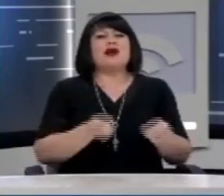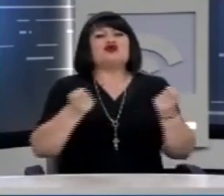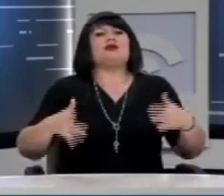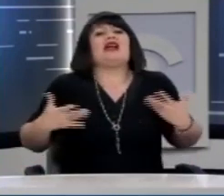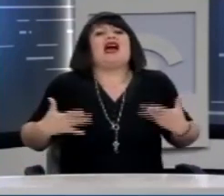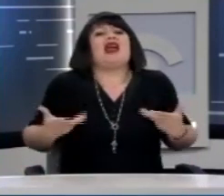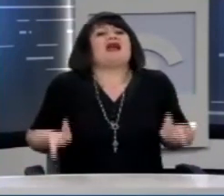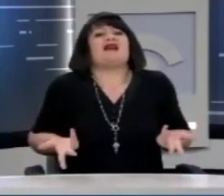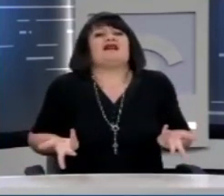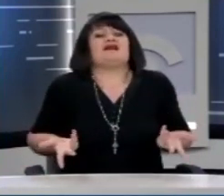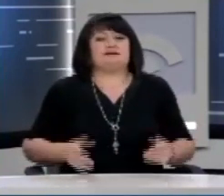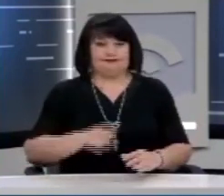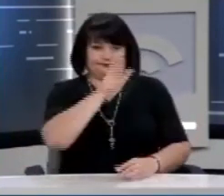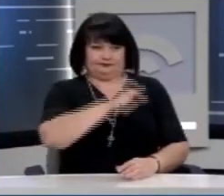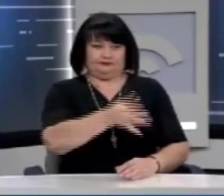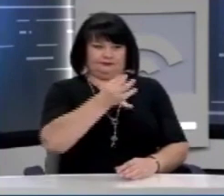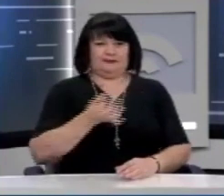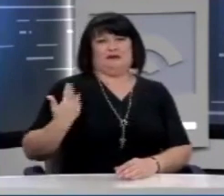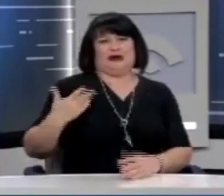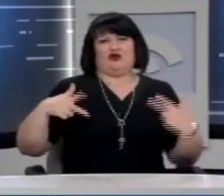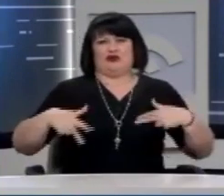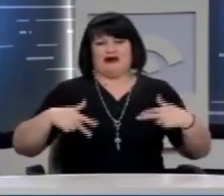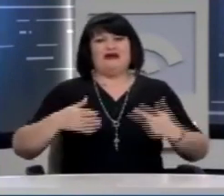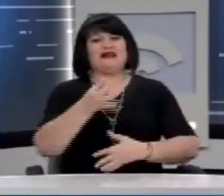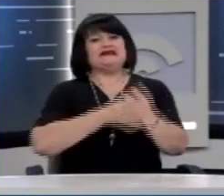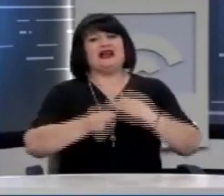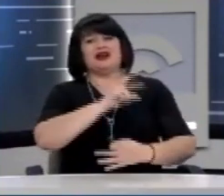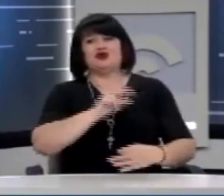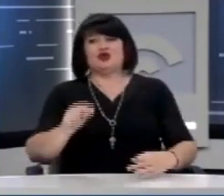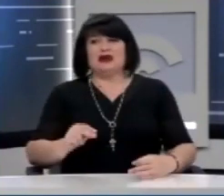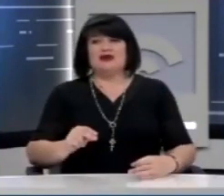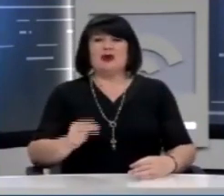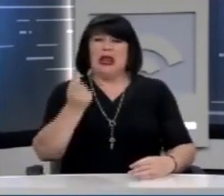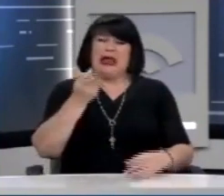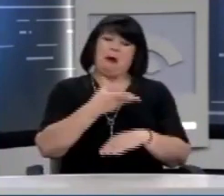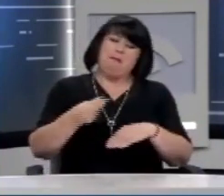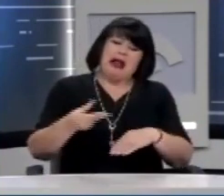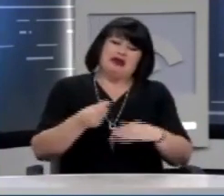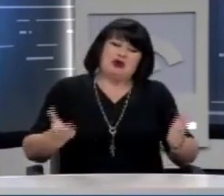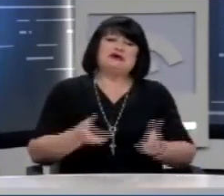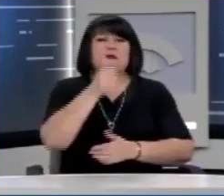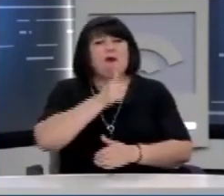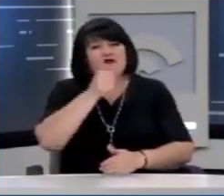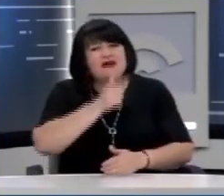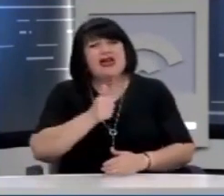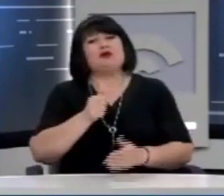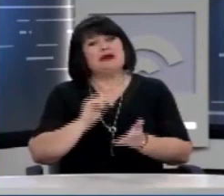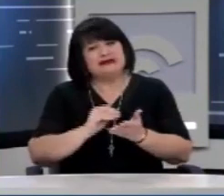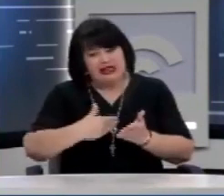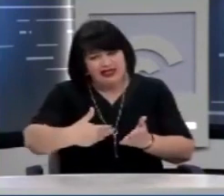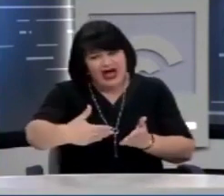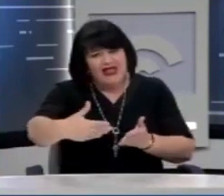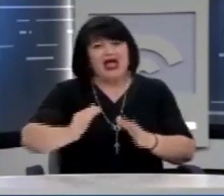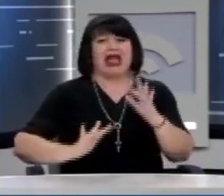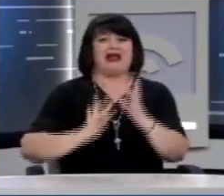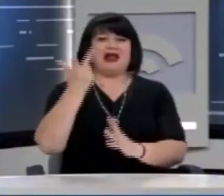εργαζόμενοι? Μας λέτε εσείς, μας έλεγαν και οι προηγούμενοι, εντάξει, ματώσαμε λίγο, θα ματώσουμε λίγο ακόμα, αλλά να ρε παιδιά, έρχεται